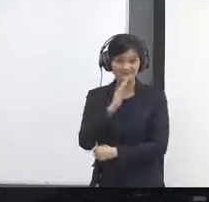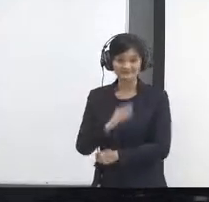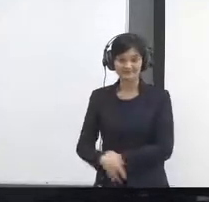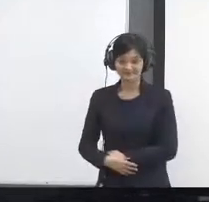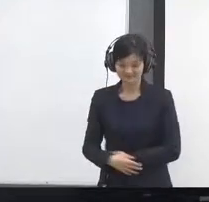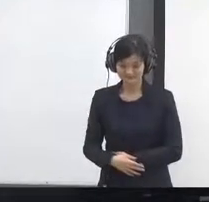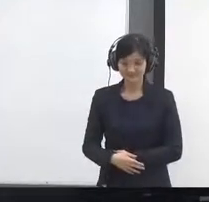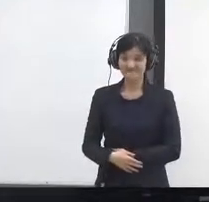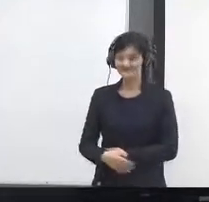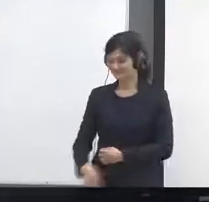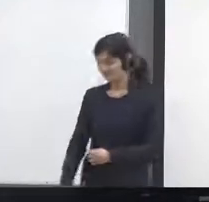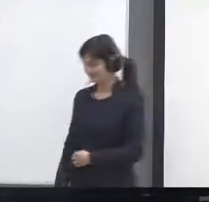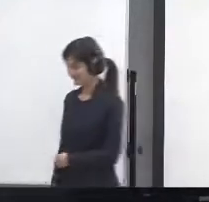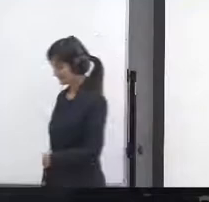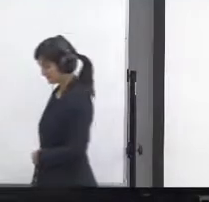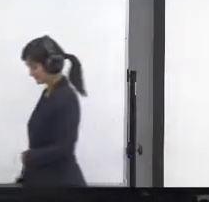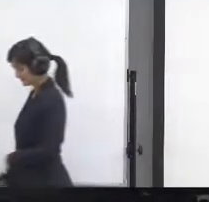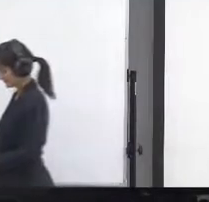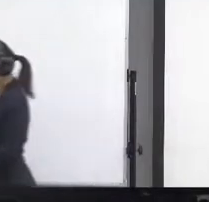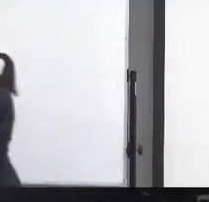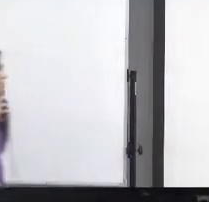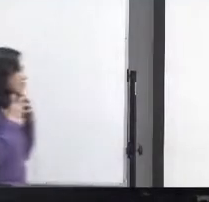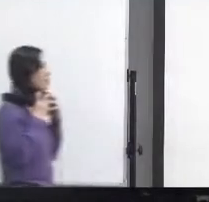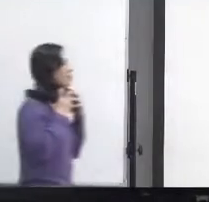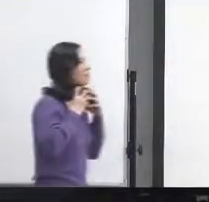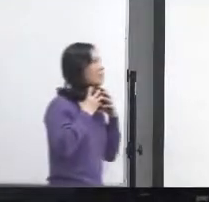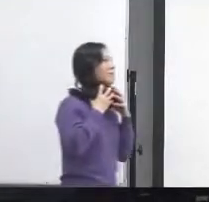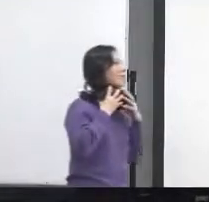对，那没关系，我们由就是